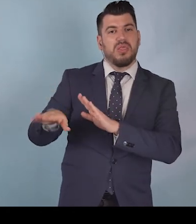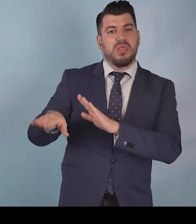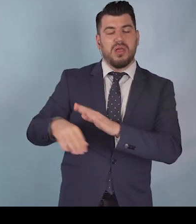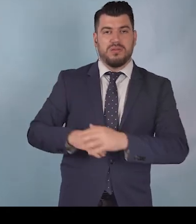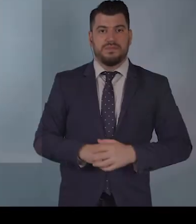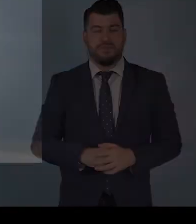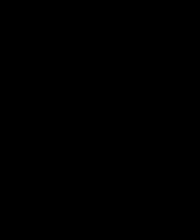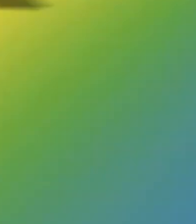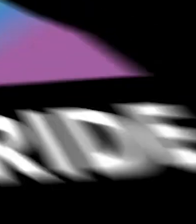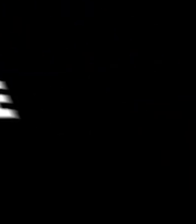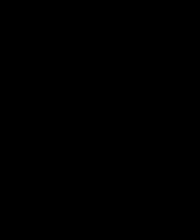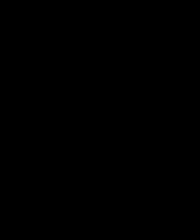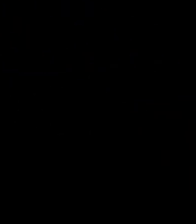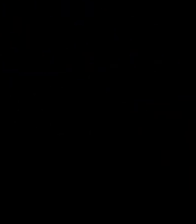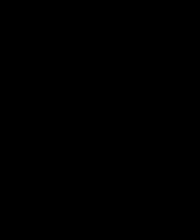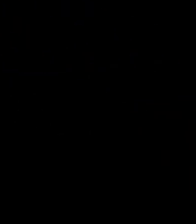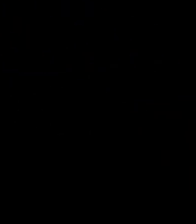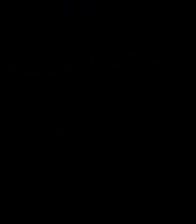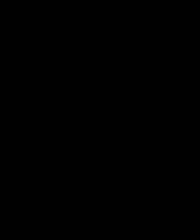κατηγορίας.